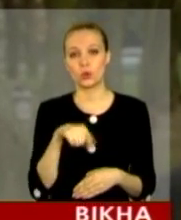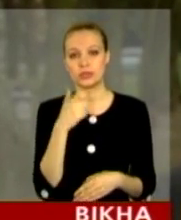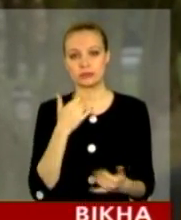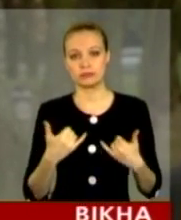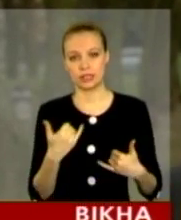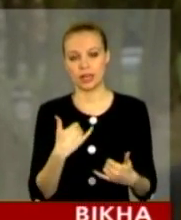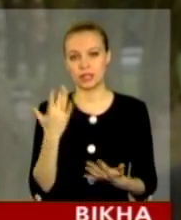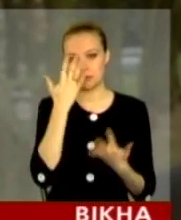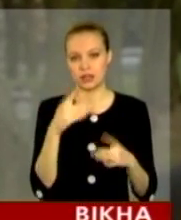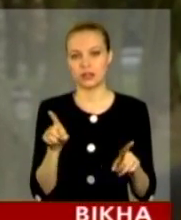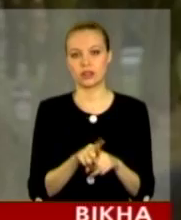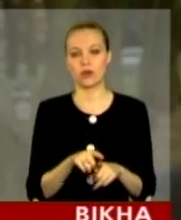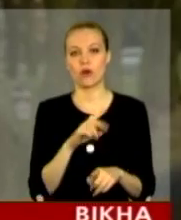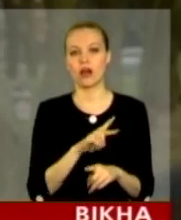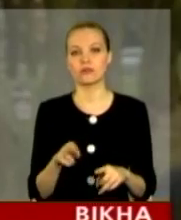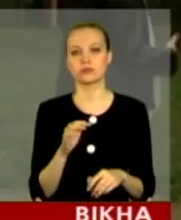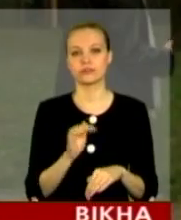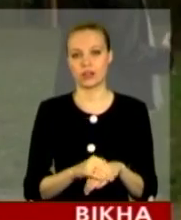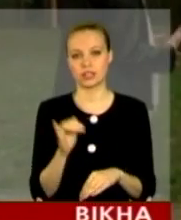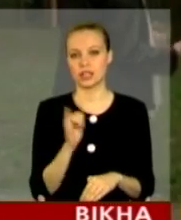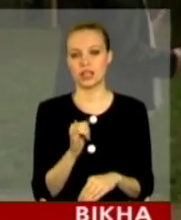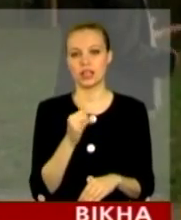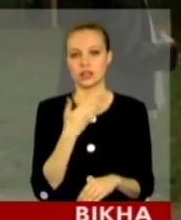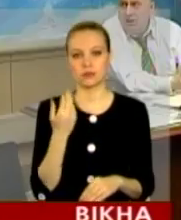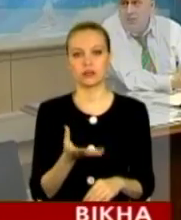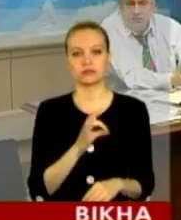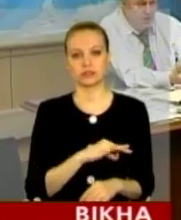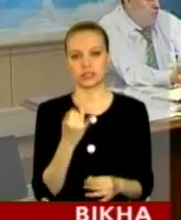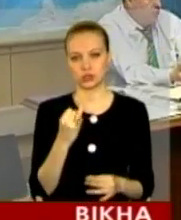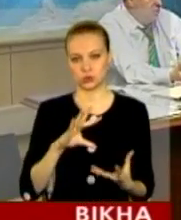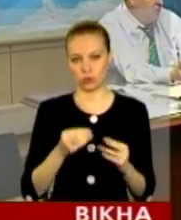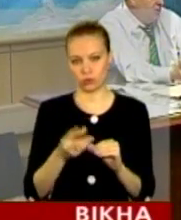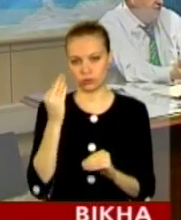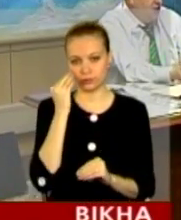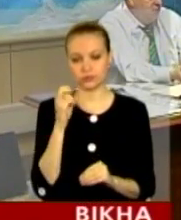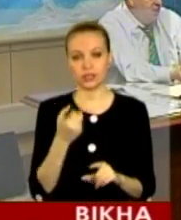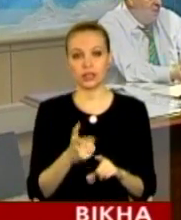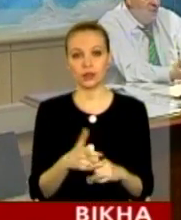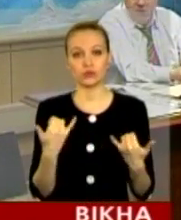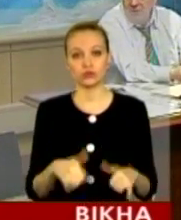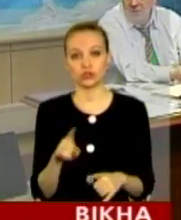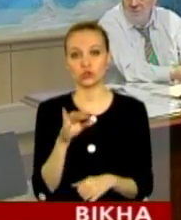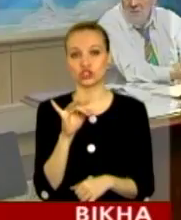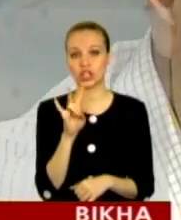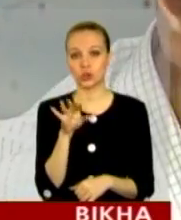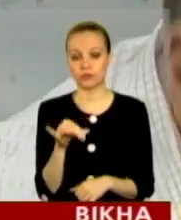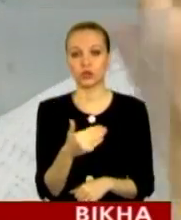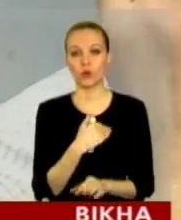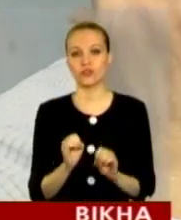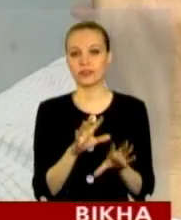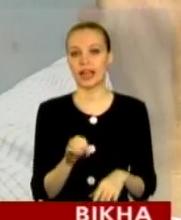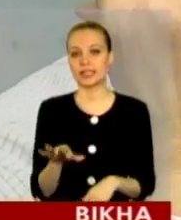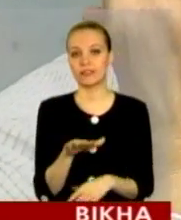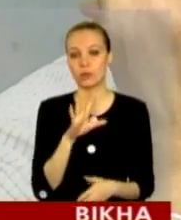мислить категоріями пакту Молотова-Ріббентропа і не виносить уроків з історії. Та найбільше в цій ситуації дивує, що Жириновський хоче віддати